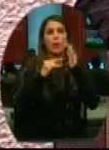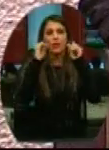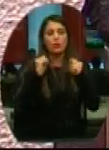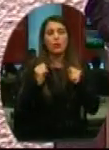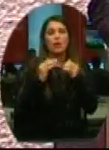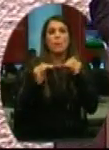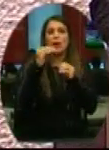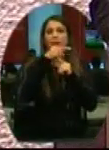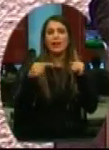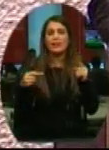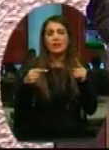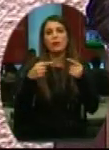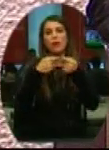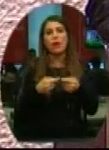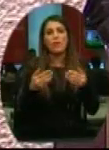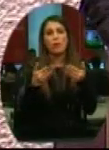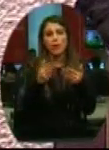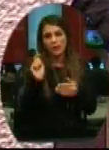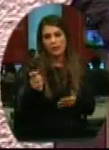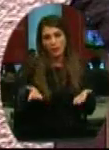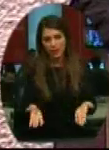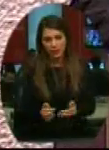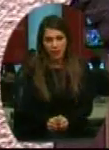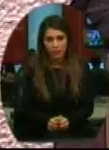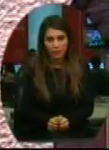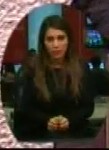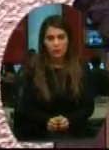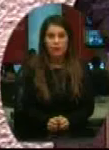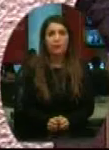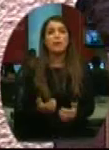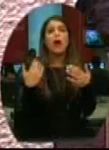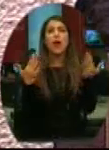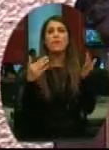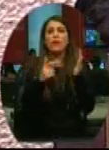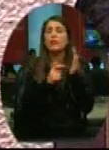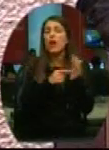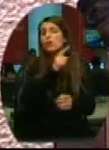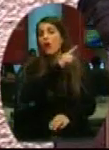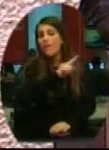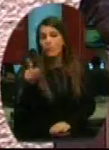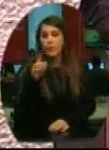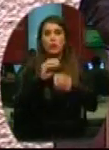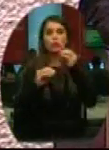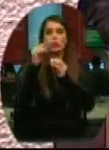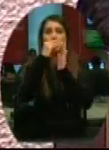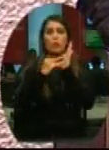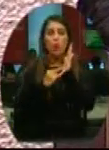מבקש לסיים את דבריי באמירה, כי מי ייתן ולא נידרש לעולם להשתמש בחוק שאישרנו זה עתה.